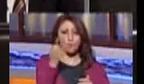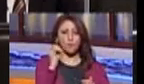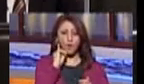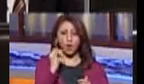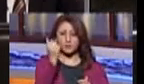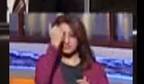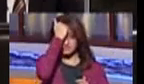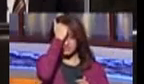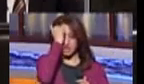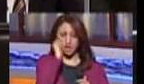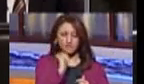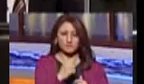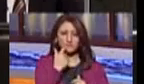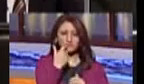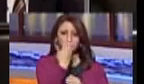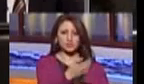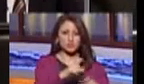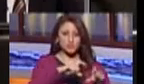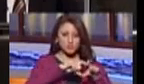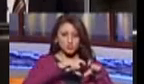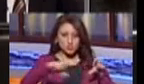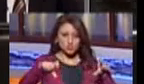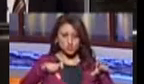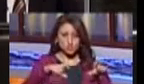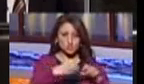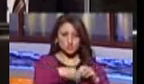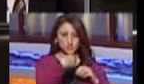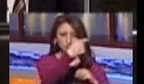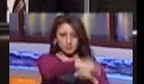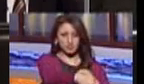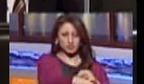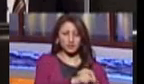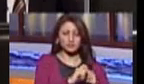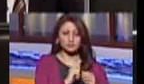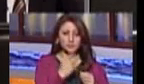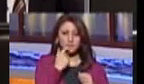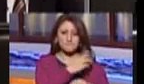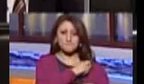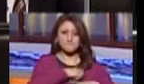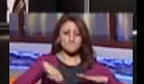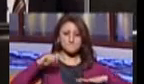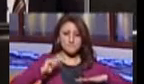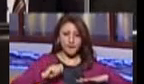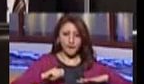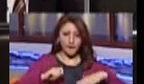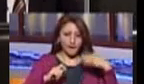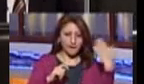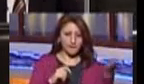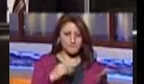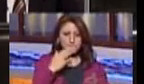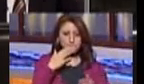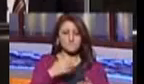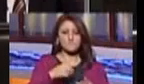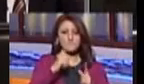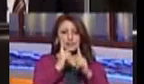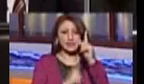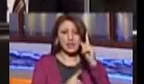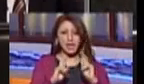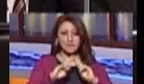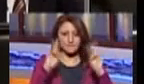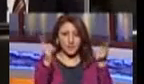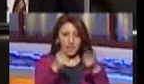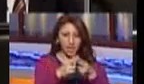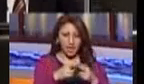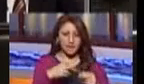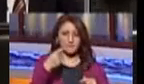2,450,000 جنيه، فتقدمت بشيك مقبول الدفع إلى المحكمة، أرسلته إلى معالي النائب العام الذي قام بصرف